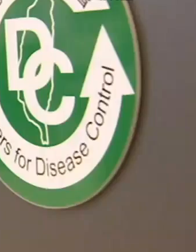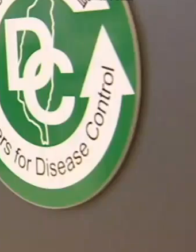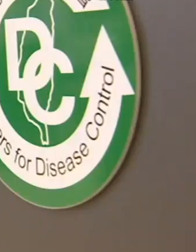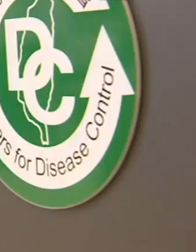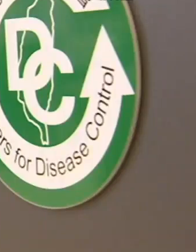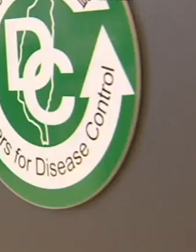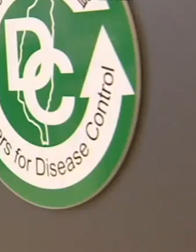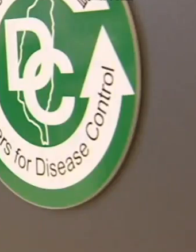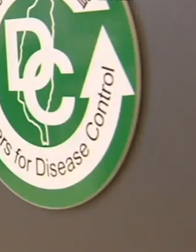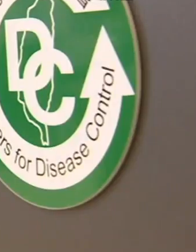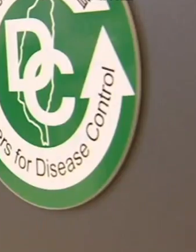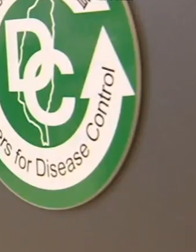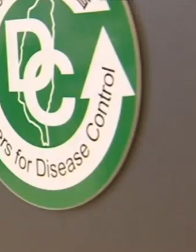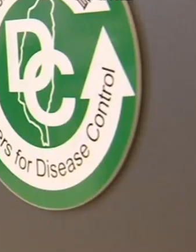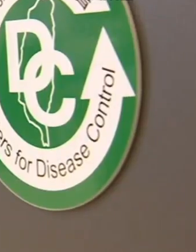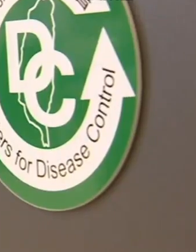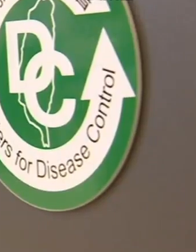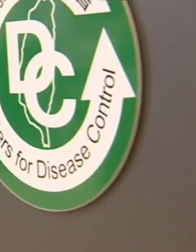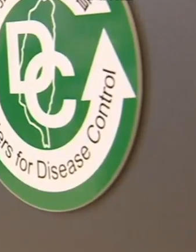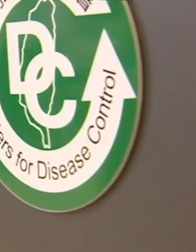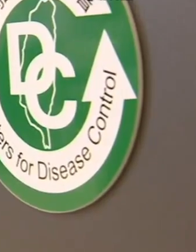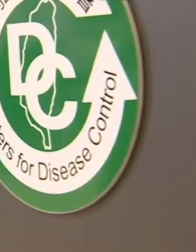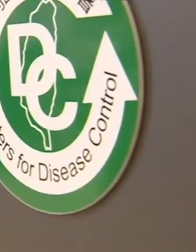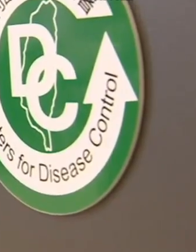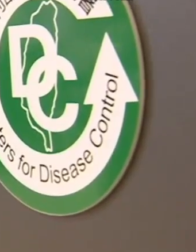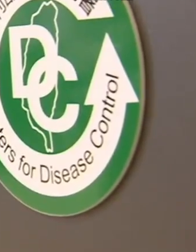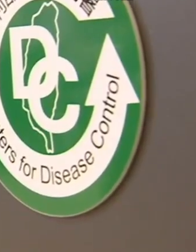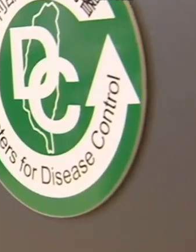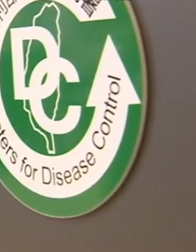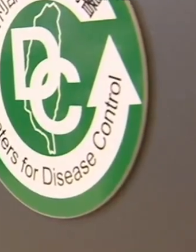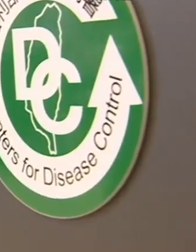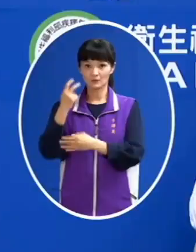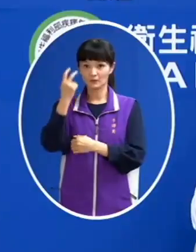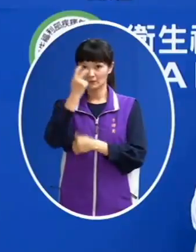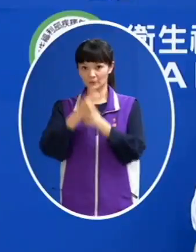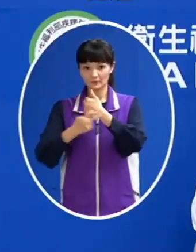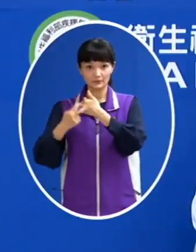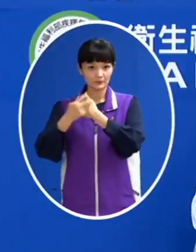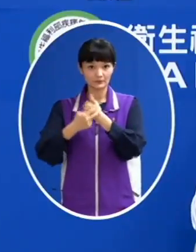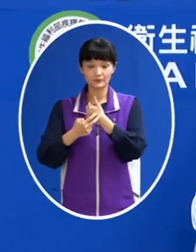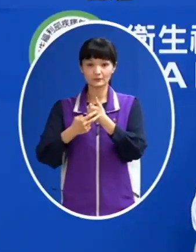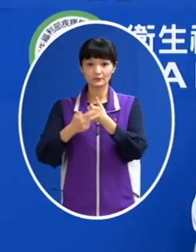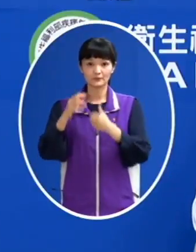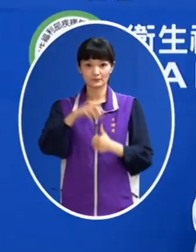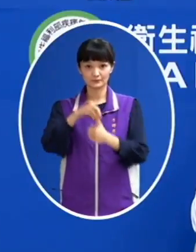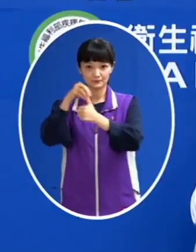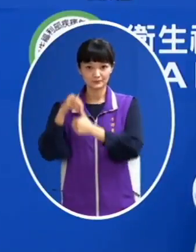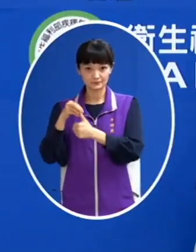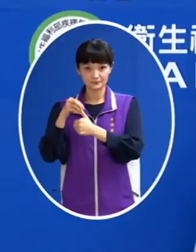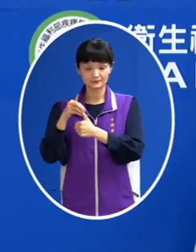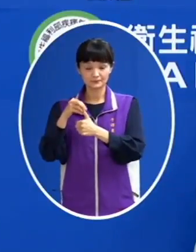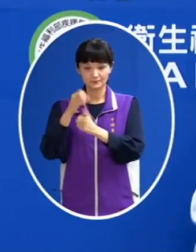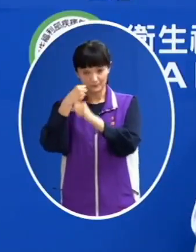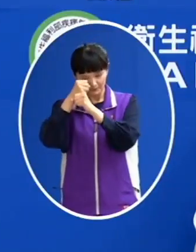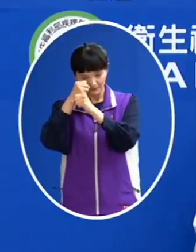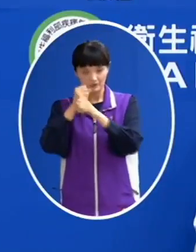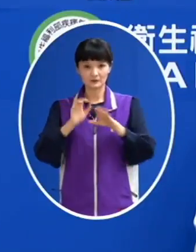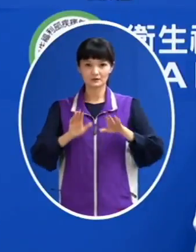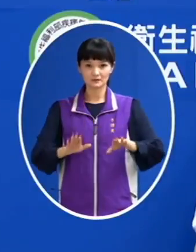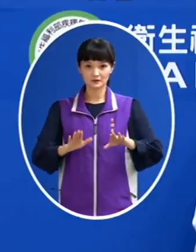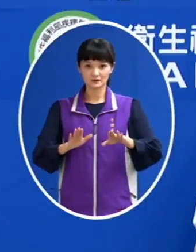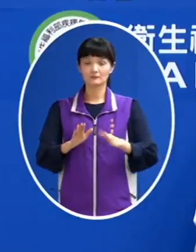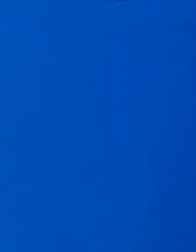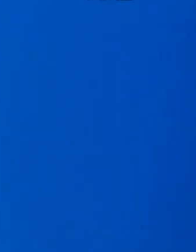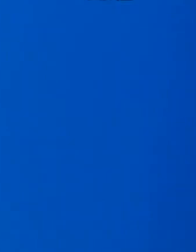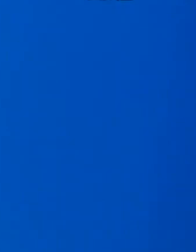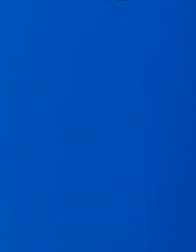状。 周四，台湾只新增一个本土确诊，案380，就是先前确诊的台师大学生，案322的同寝